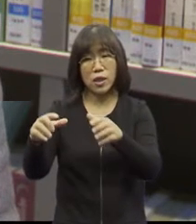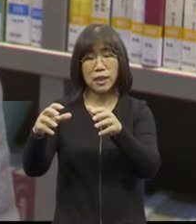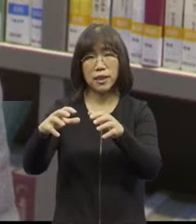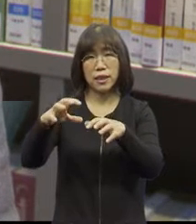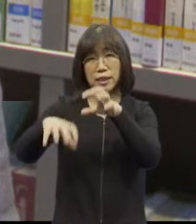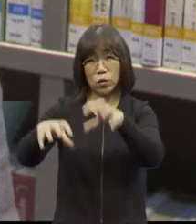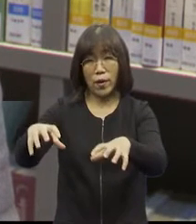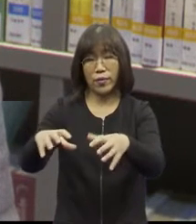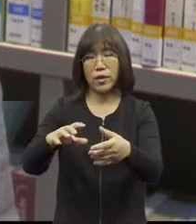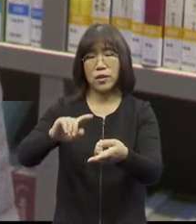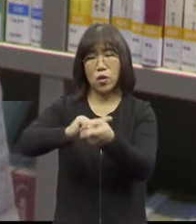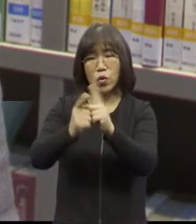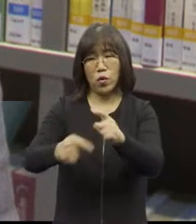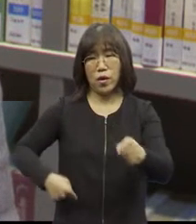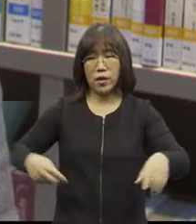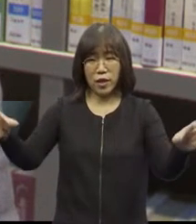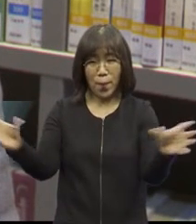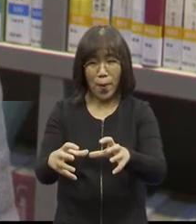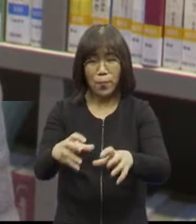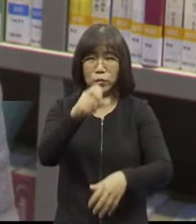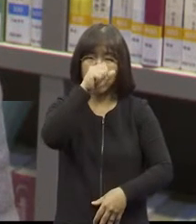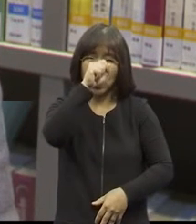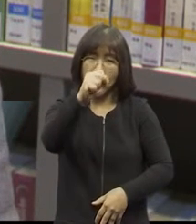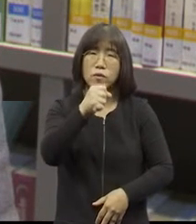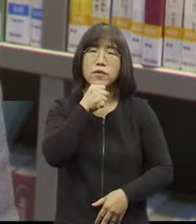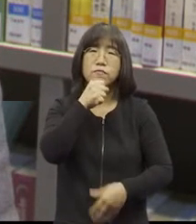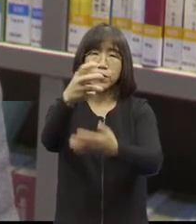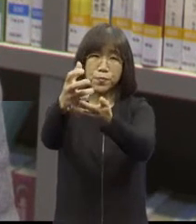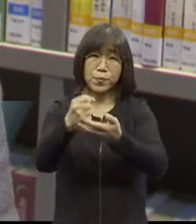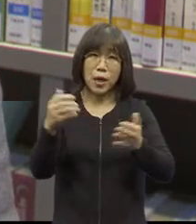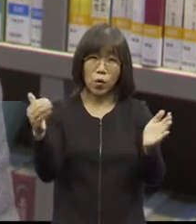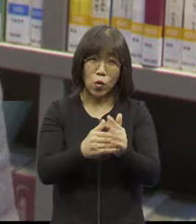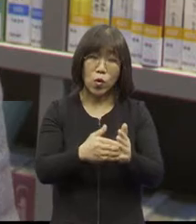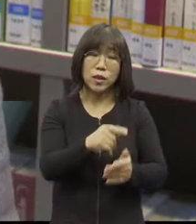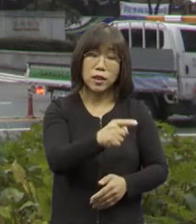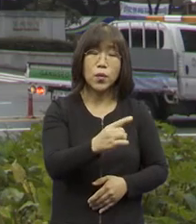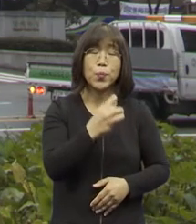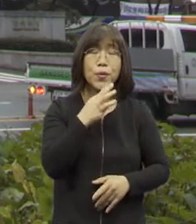위해 연계기관과의 협업을 강화한 점이 높은 평가를 받았습니다.